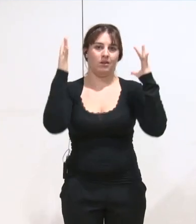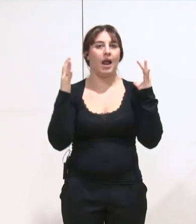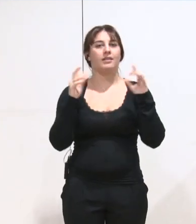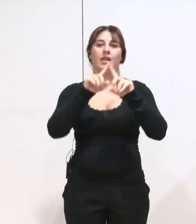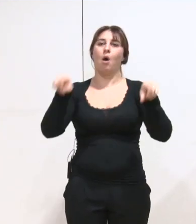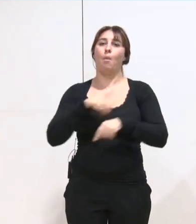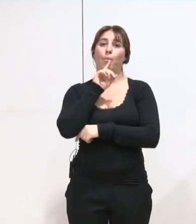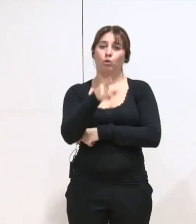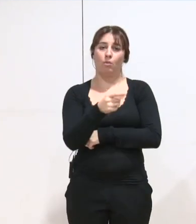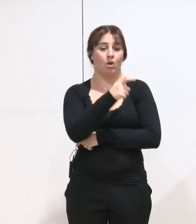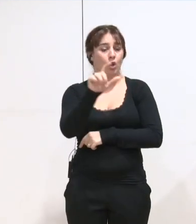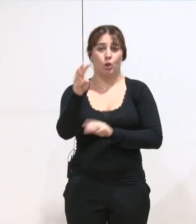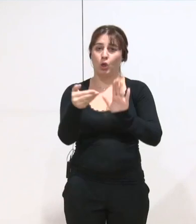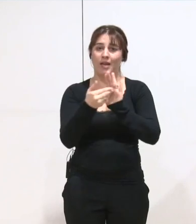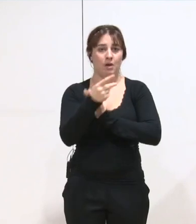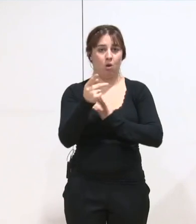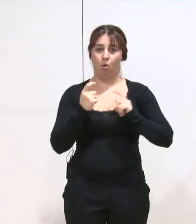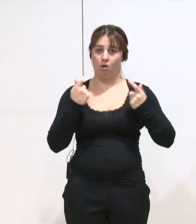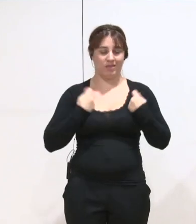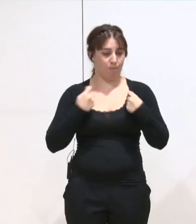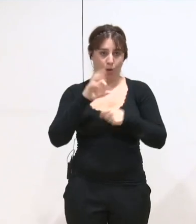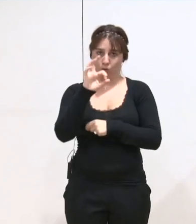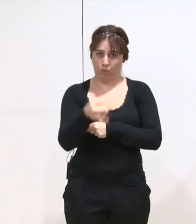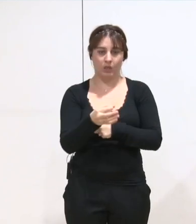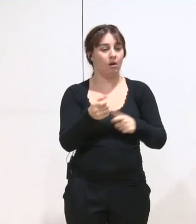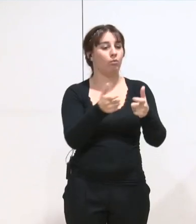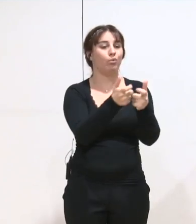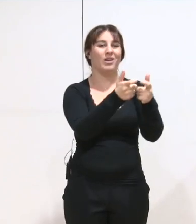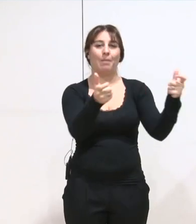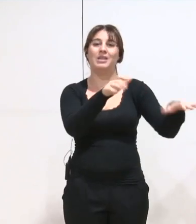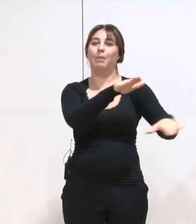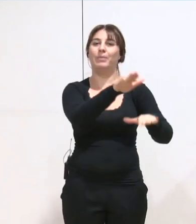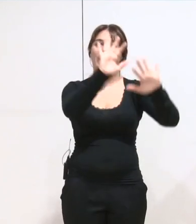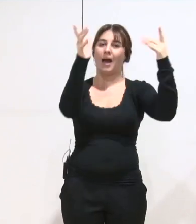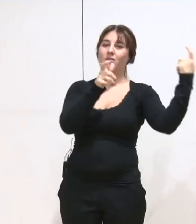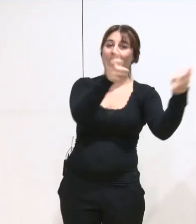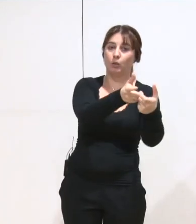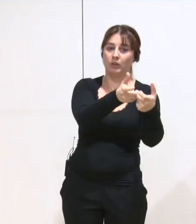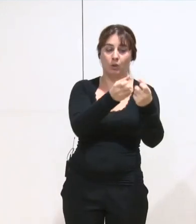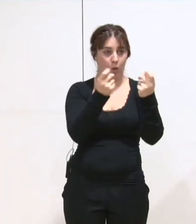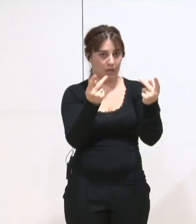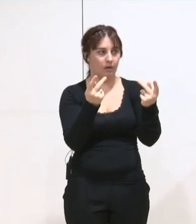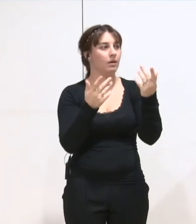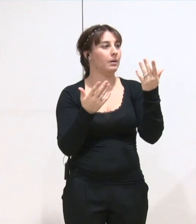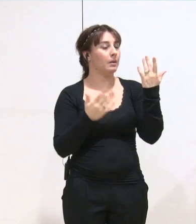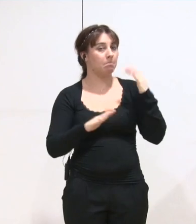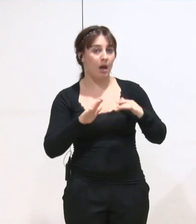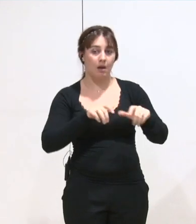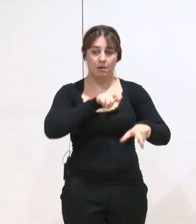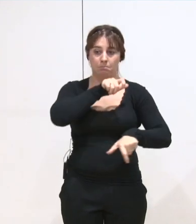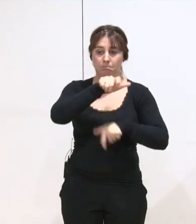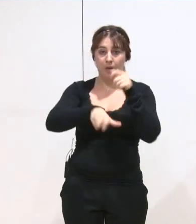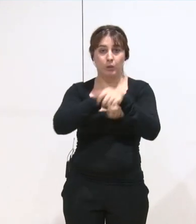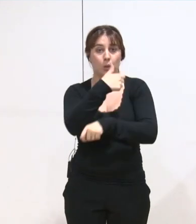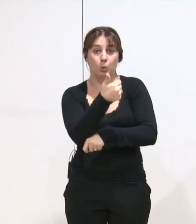on va dépenser ces 204 000 euros en direction du cabinet et peut-être s'organiser pour qu'en interne, nous ayons là où les personnes qui